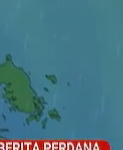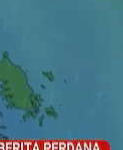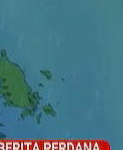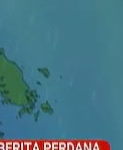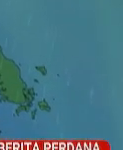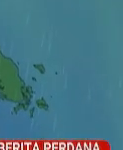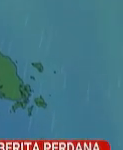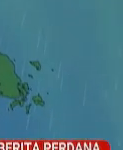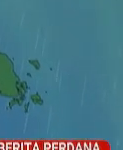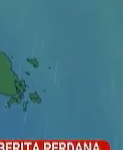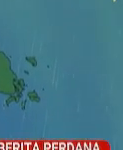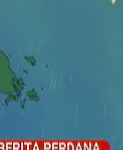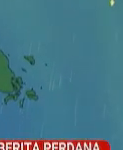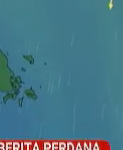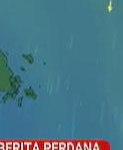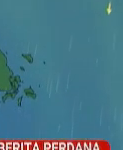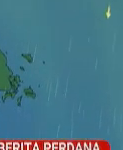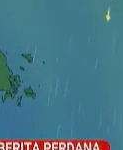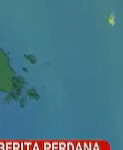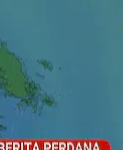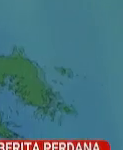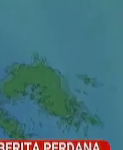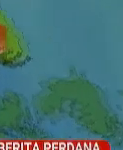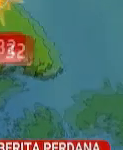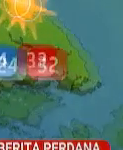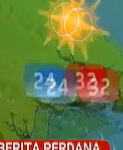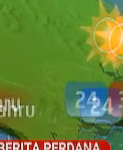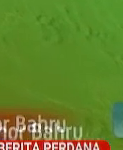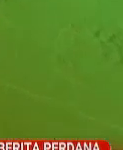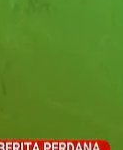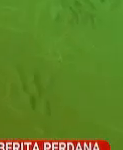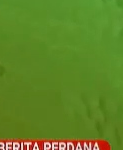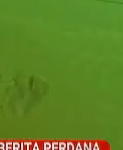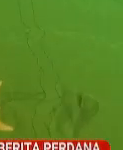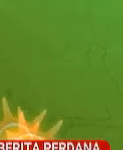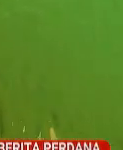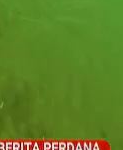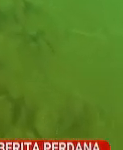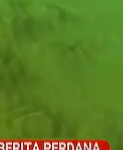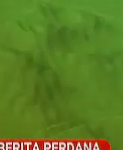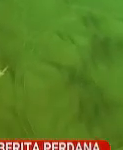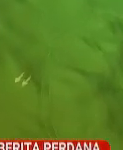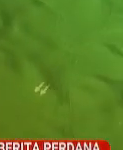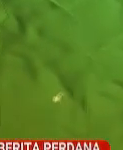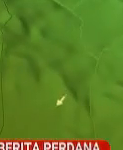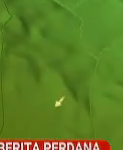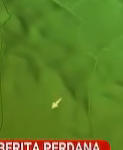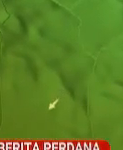We'll be right back.